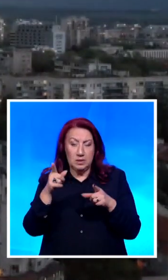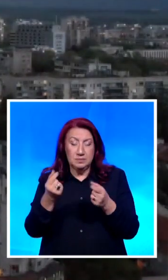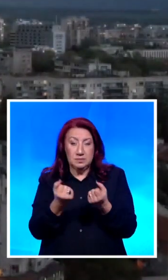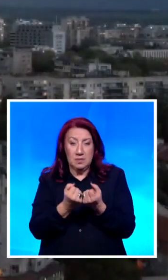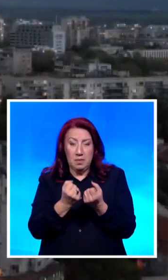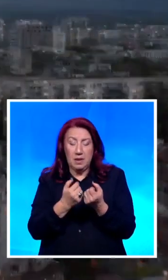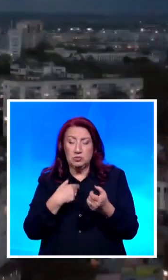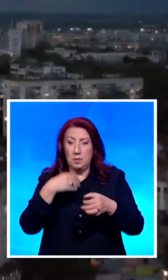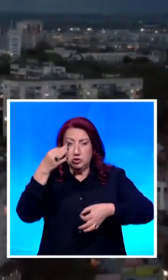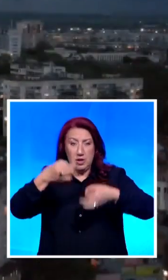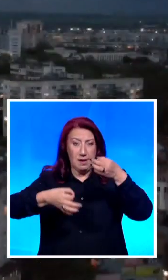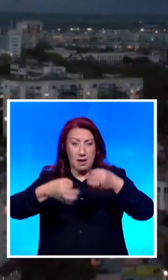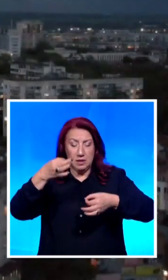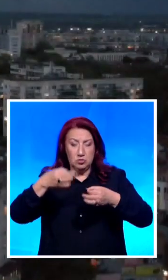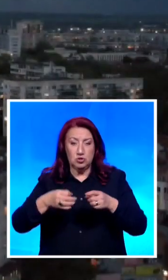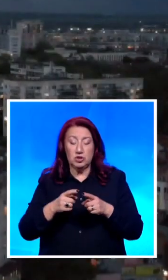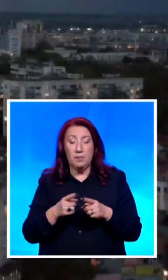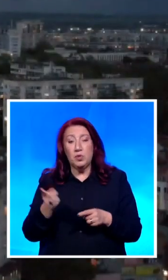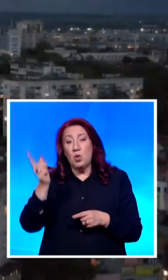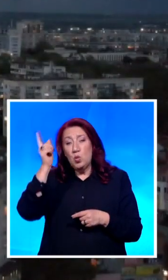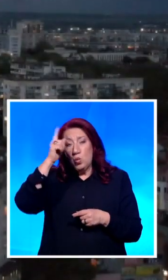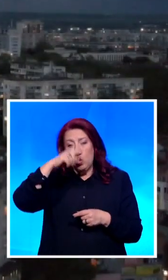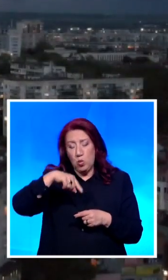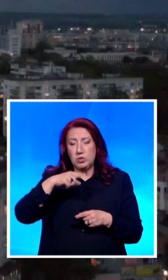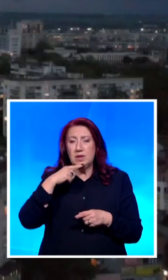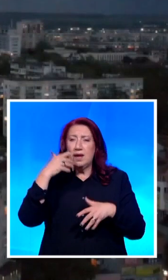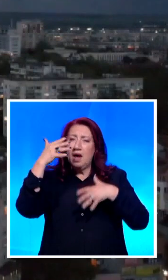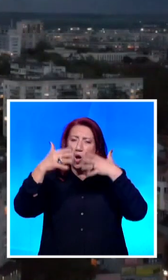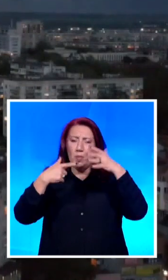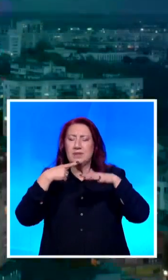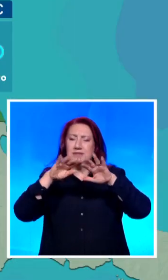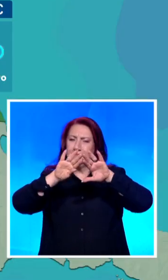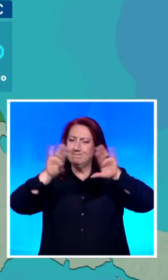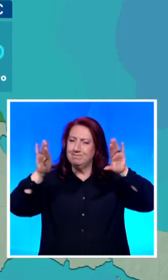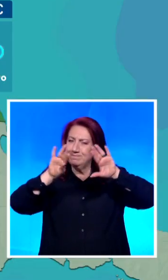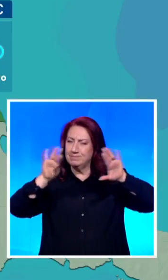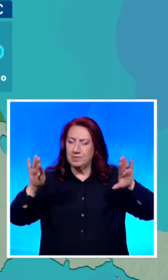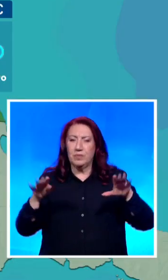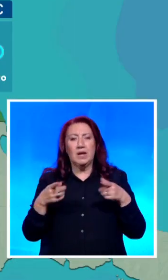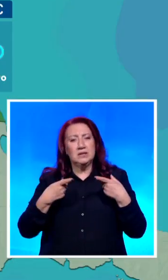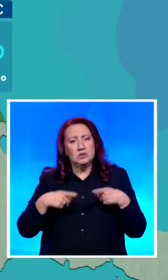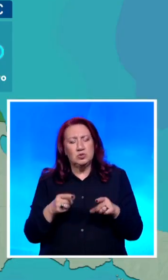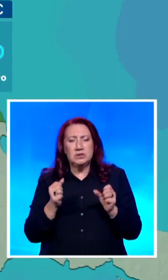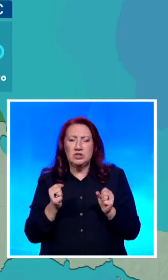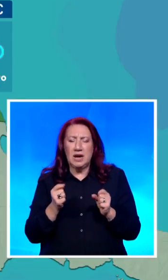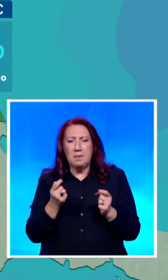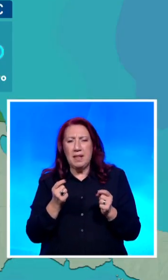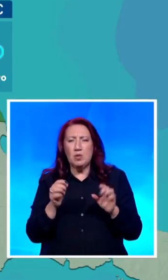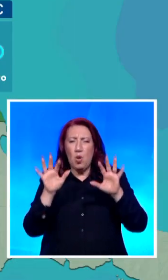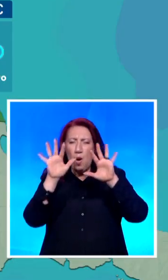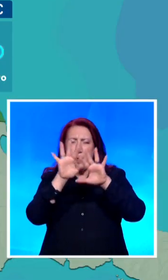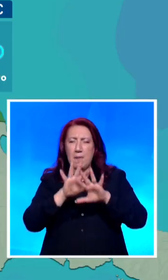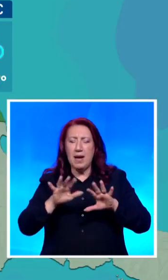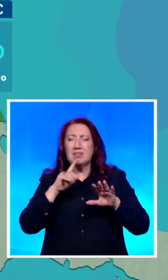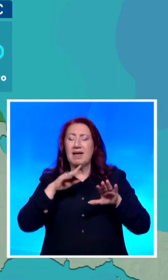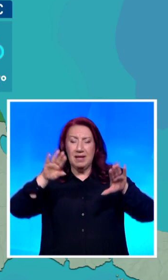и градушка. А в първите часове на утрешния ден облачността ще намалее. Сутринта се очакват краткотрайни мъгли над равнините и